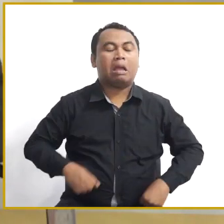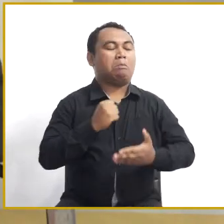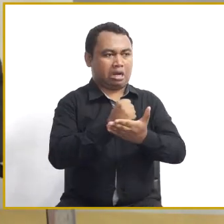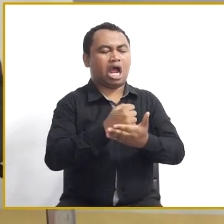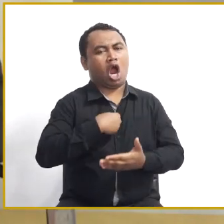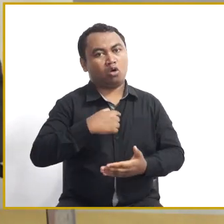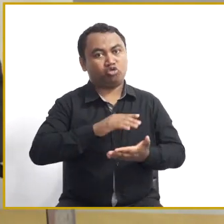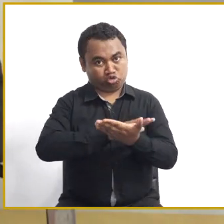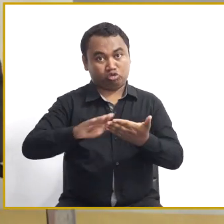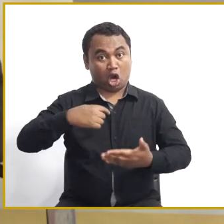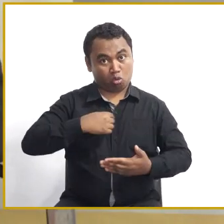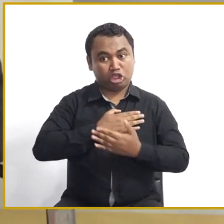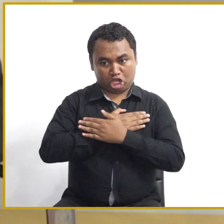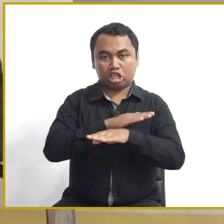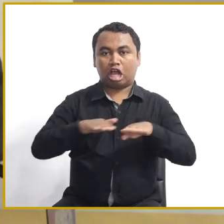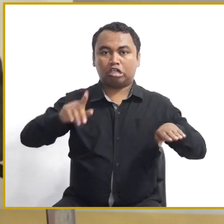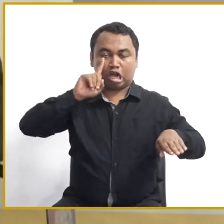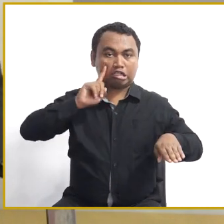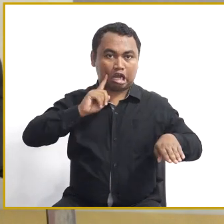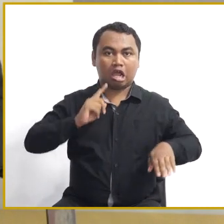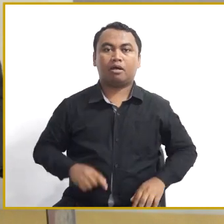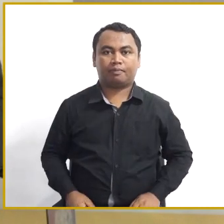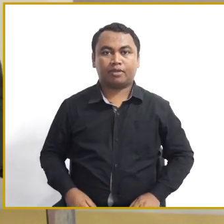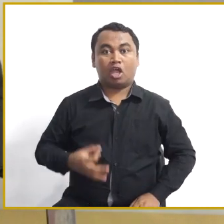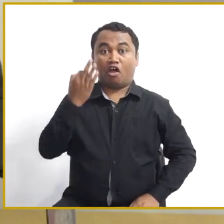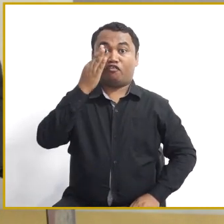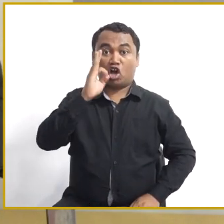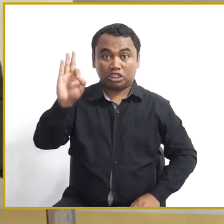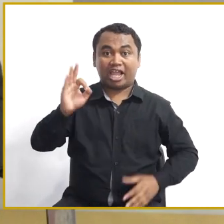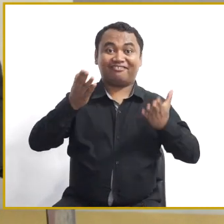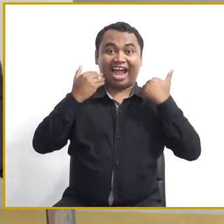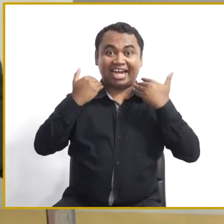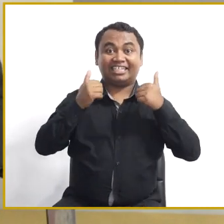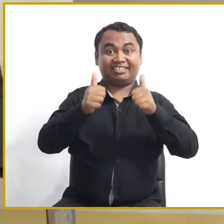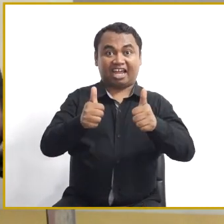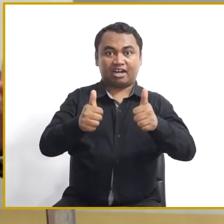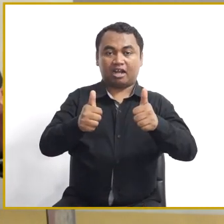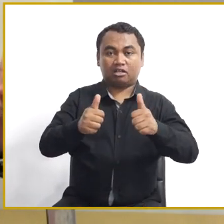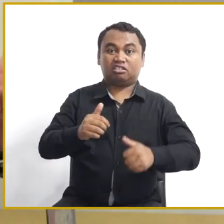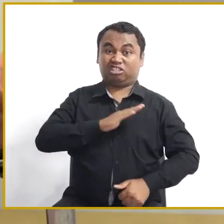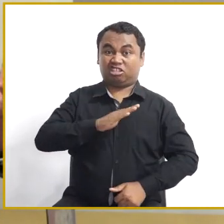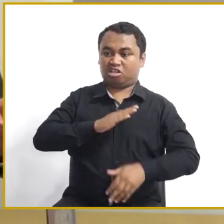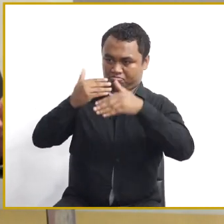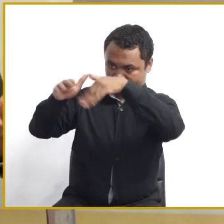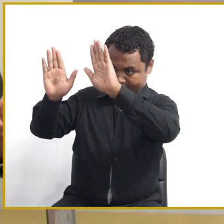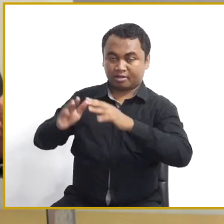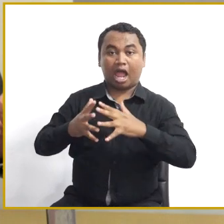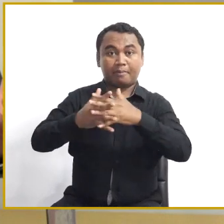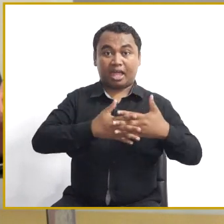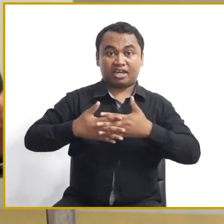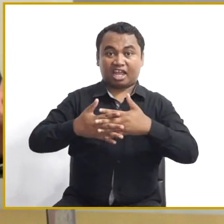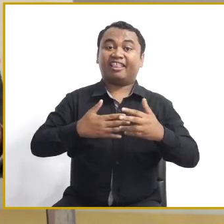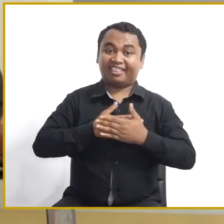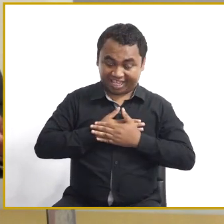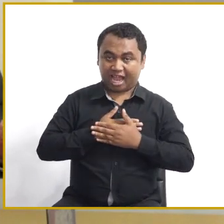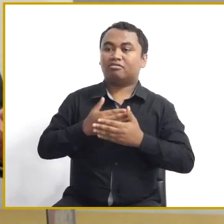ngamba matitanydrazana faly tsara frantsay tsara faly tsara amerikana tsara tsy